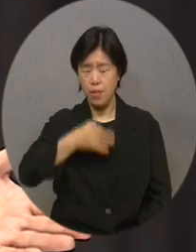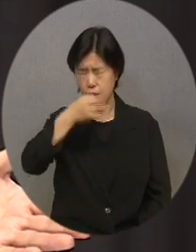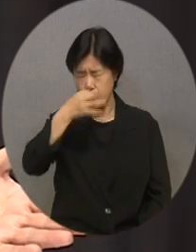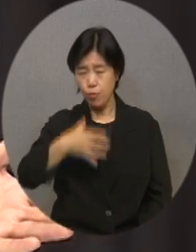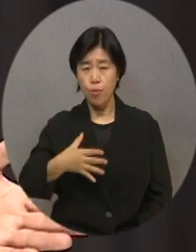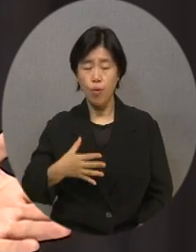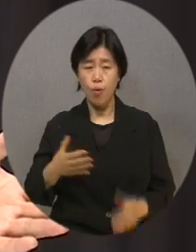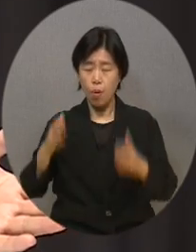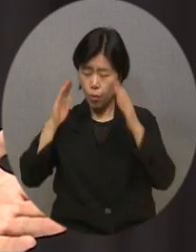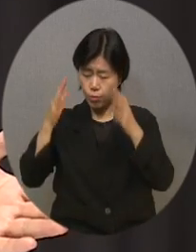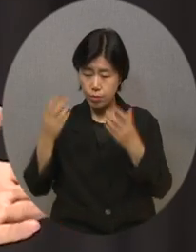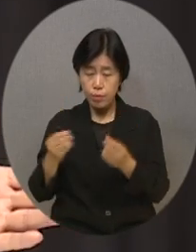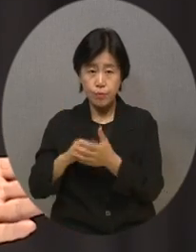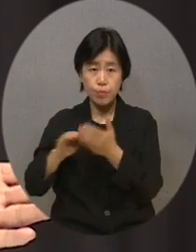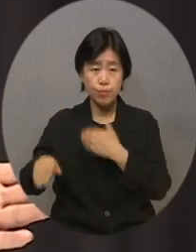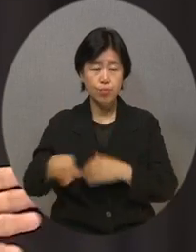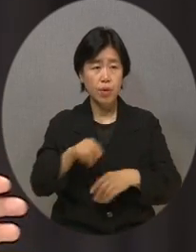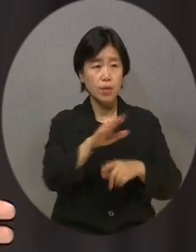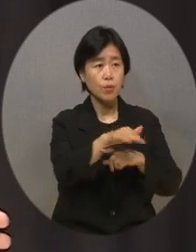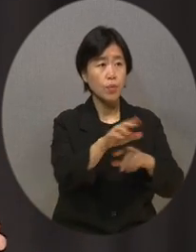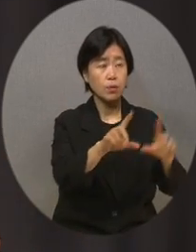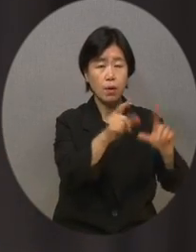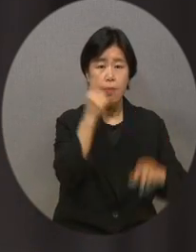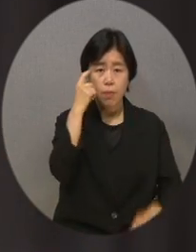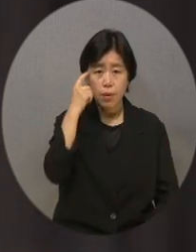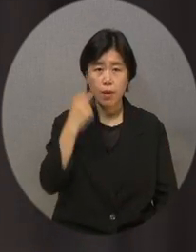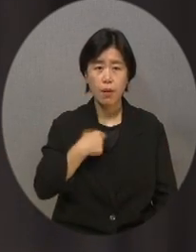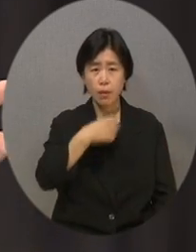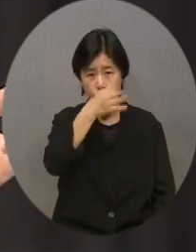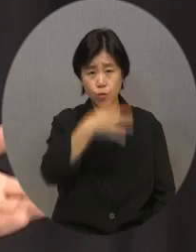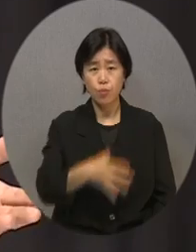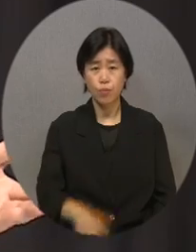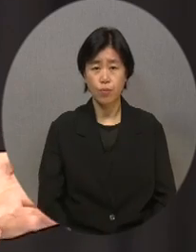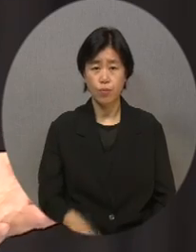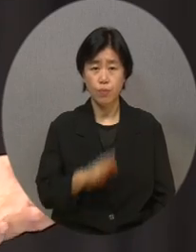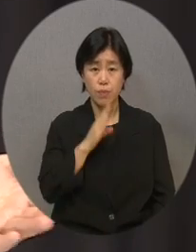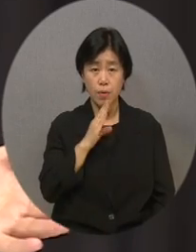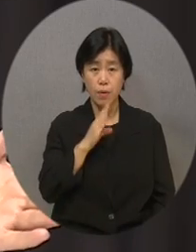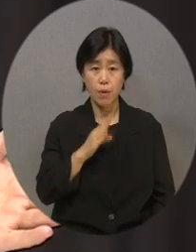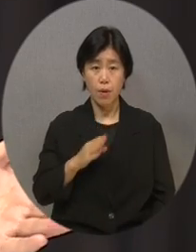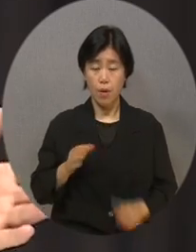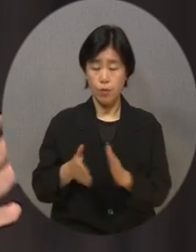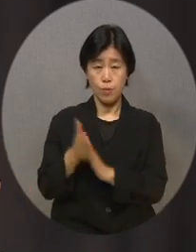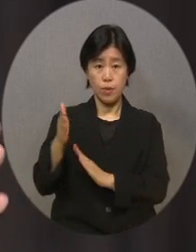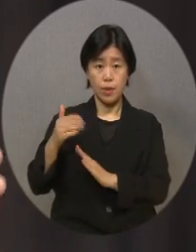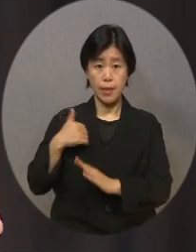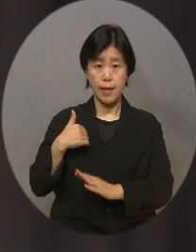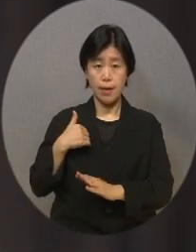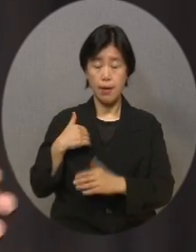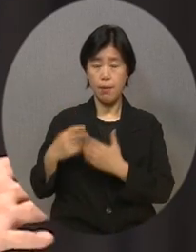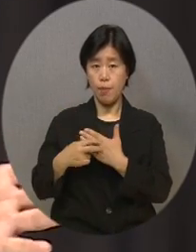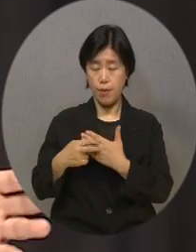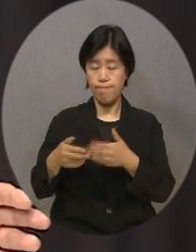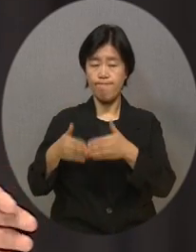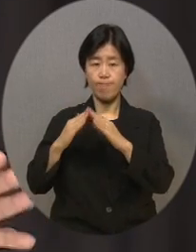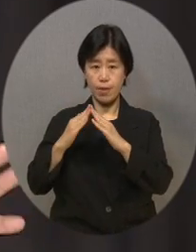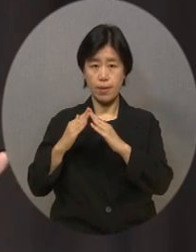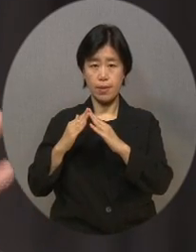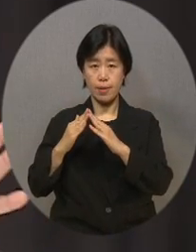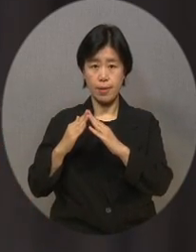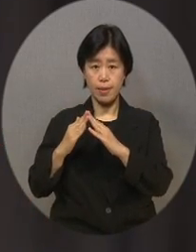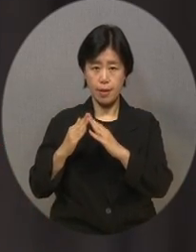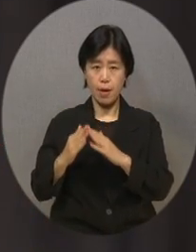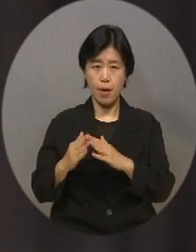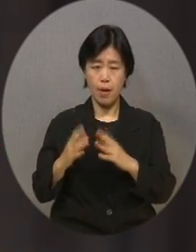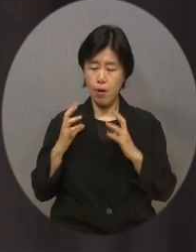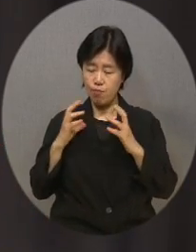시골에 가가지고 그렇게 의료를 할 이유가 오케이. 없잖아요. 내 도시에 와가지고 뭐 비만, 피부, 미용 하면은 뭐 수련 받지 않아도 되는데